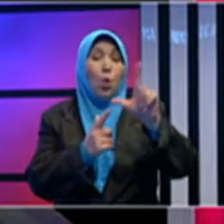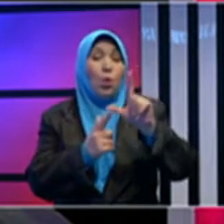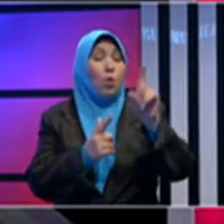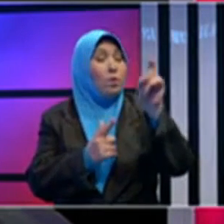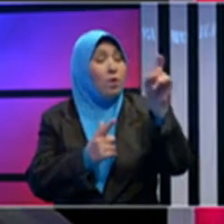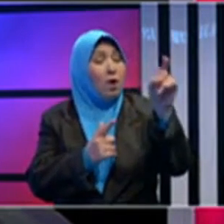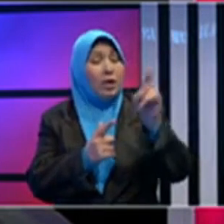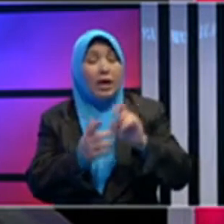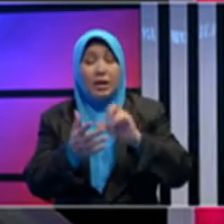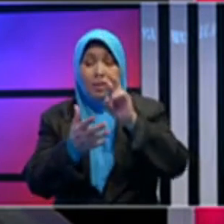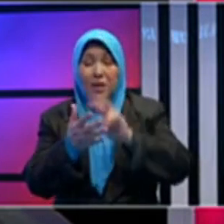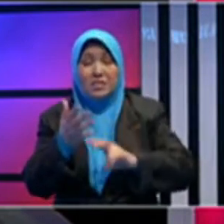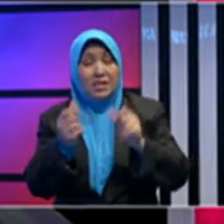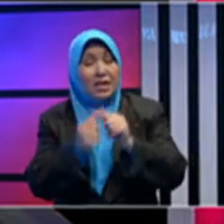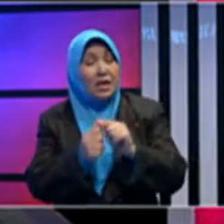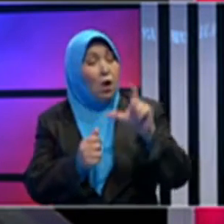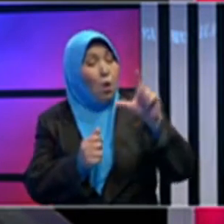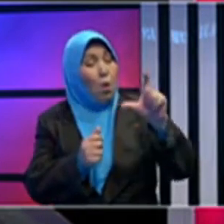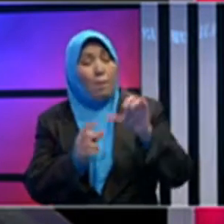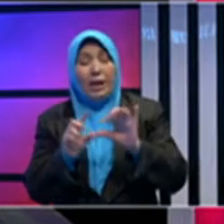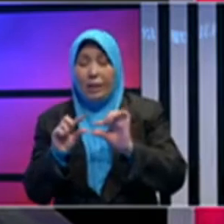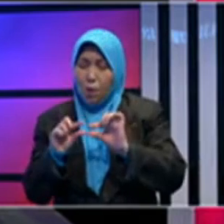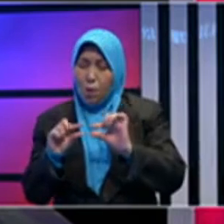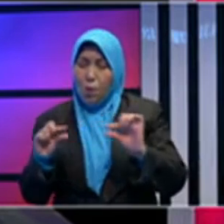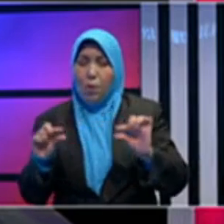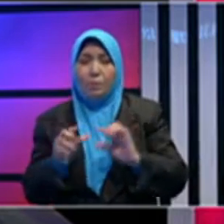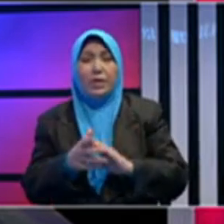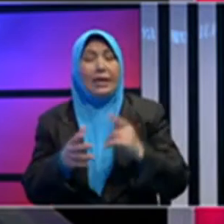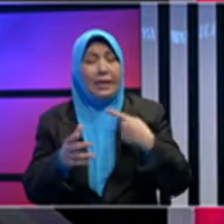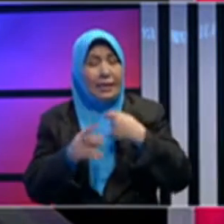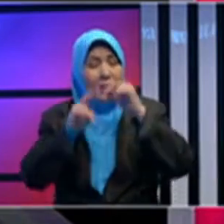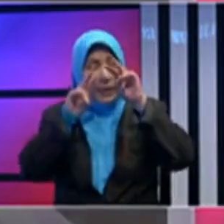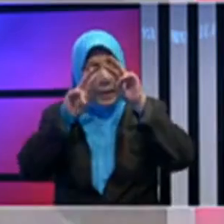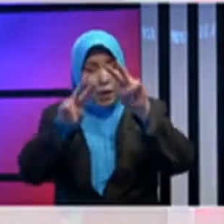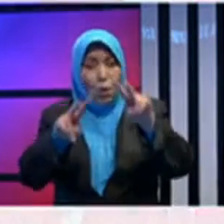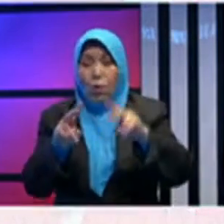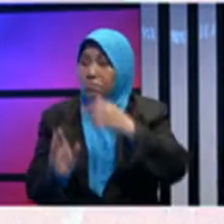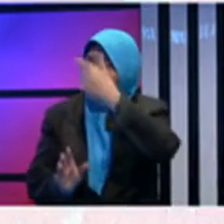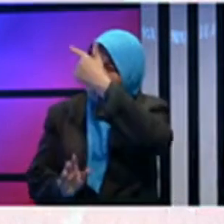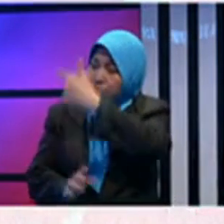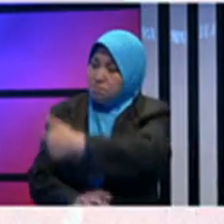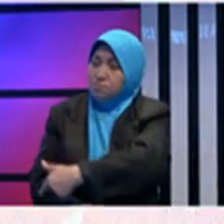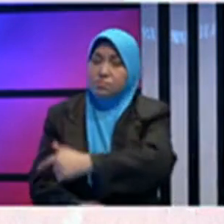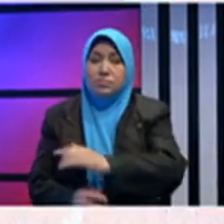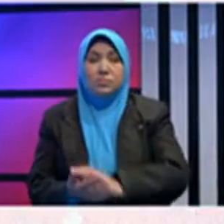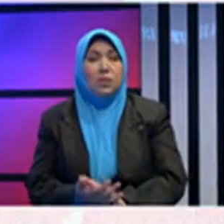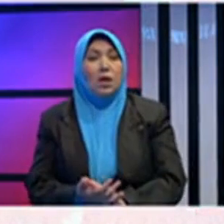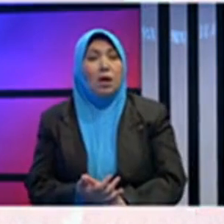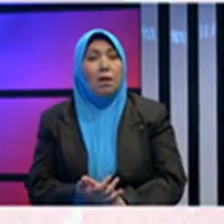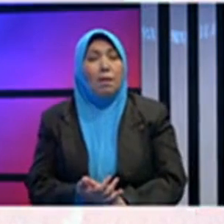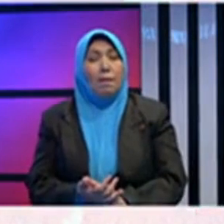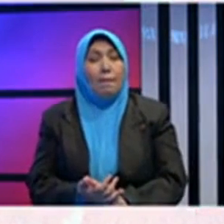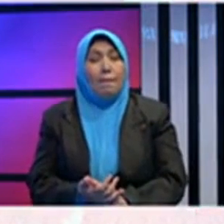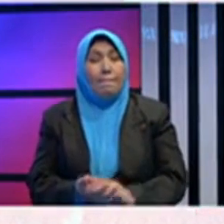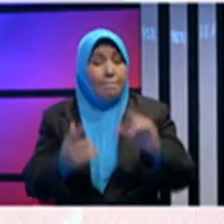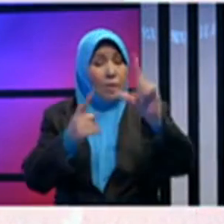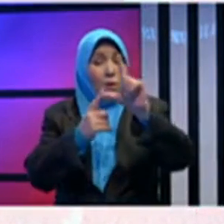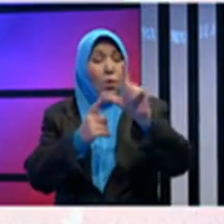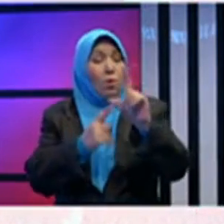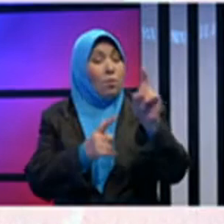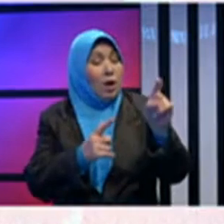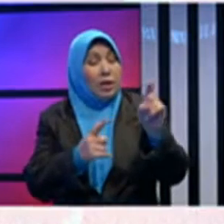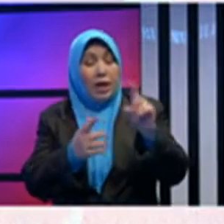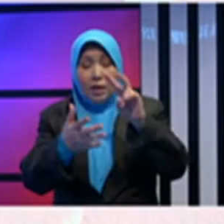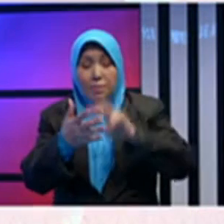dengan Tahrim ataupun dibaca dengan dengan Tebat terlihat asli kitab Hai huruf ro yang dibaca